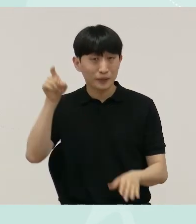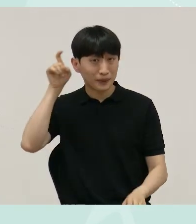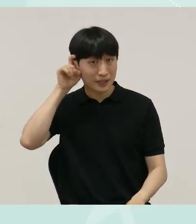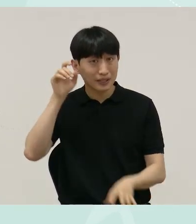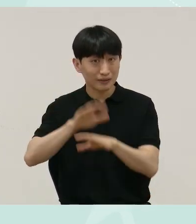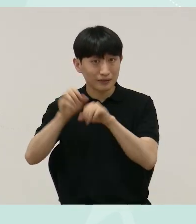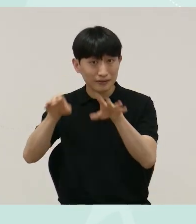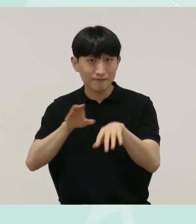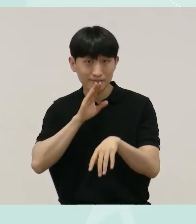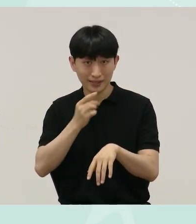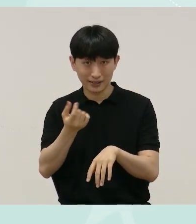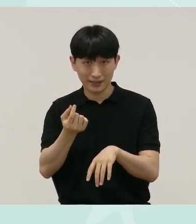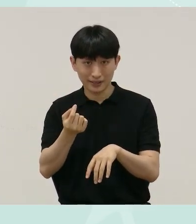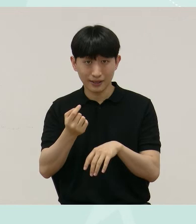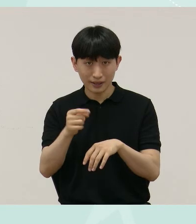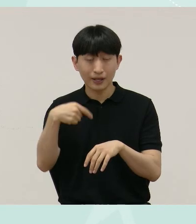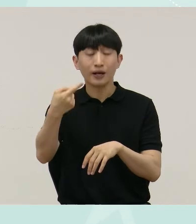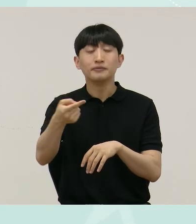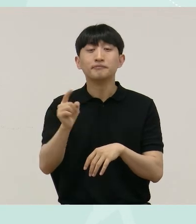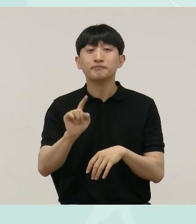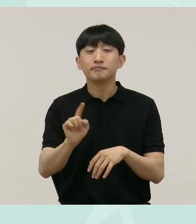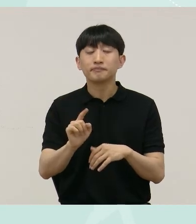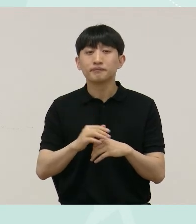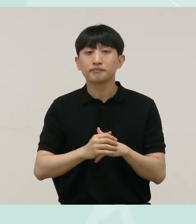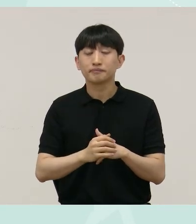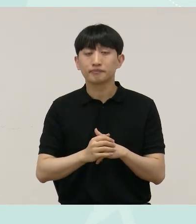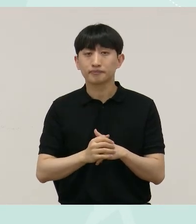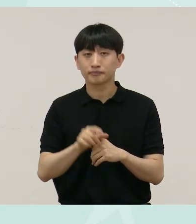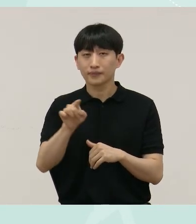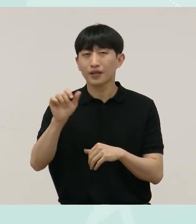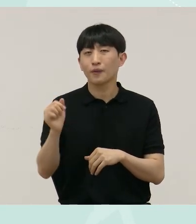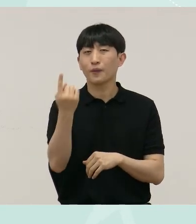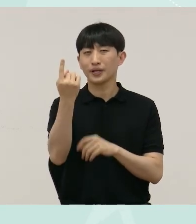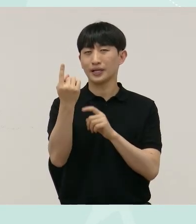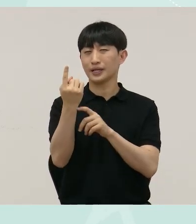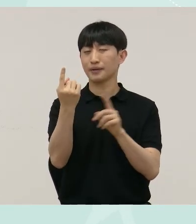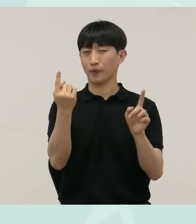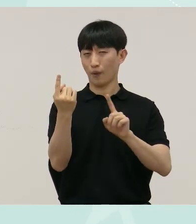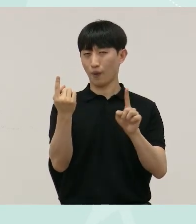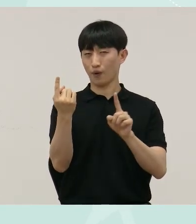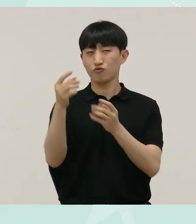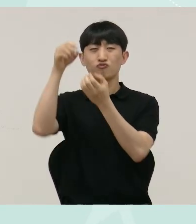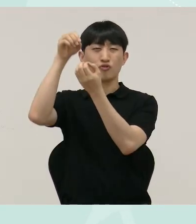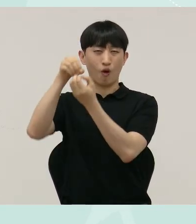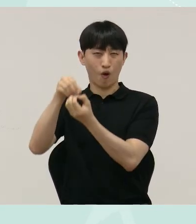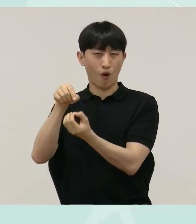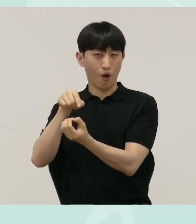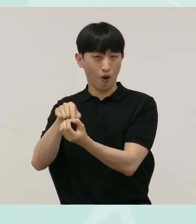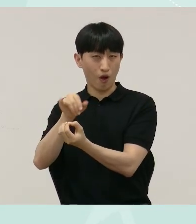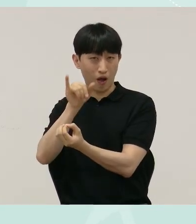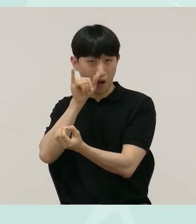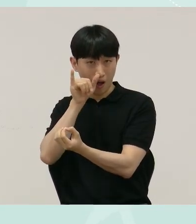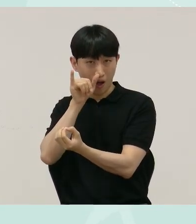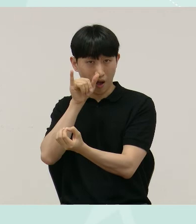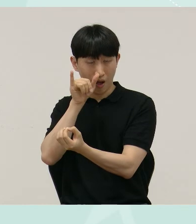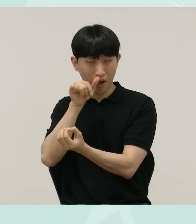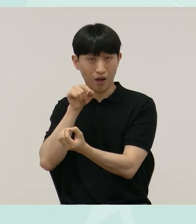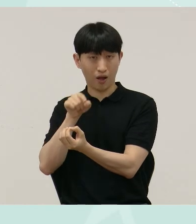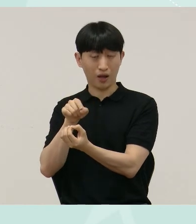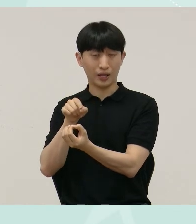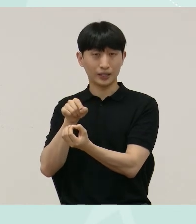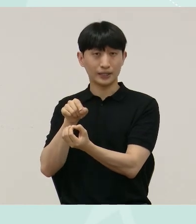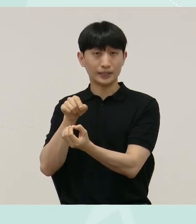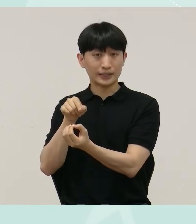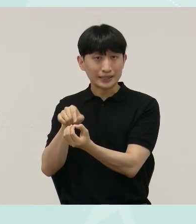제가 말씀드렸고요. 게다가 이런 형태의 주 원인이 되는 유전자가 이러한 특정 유전자라고 하면